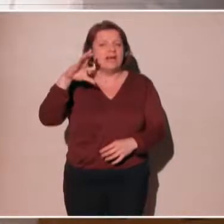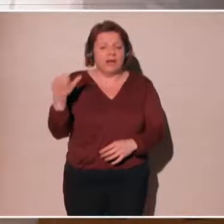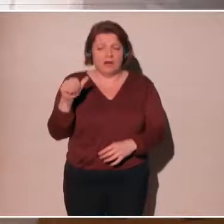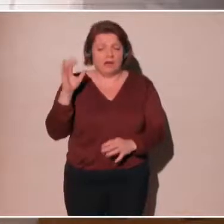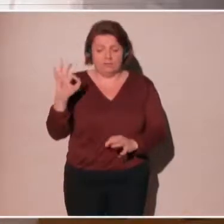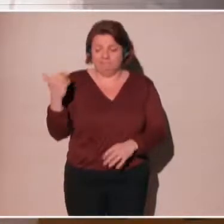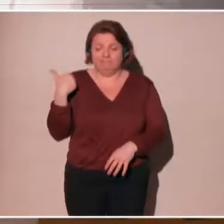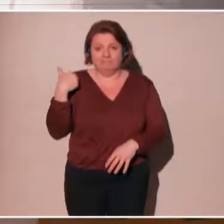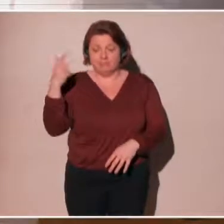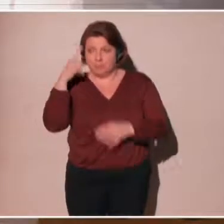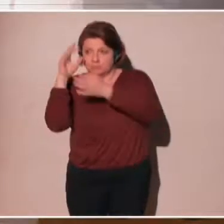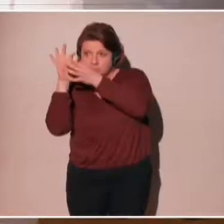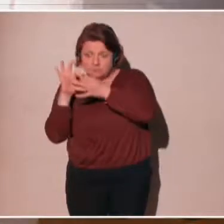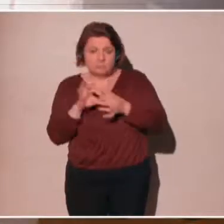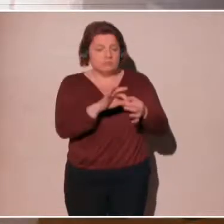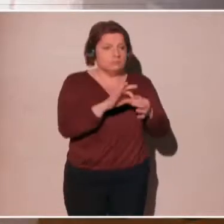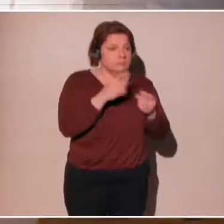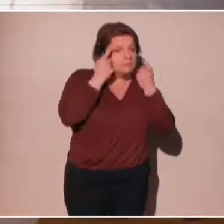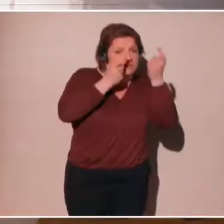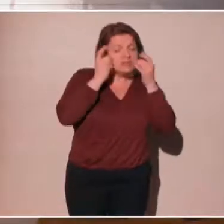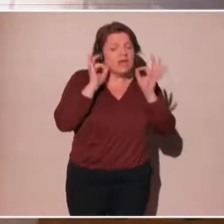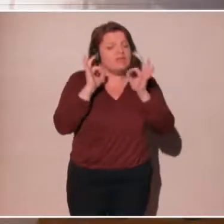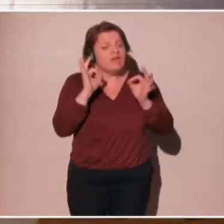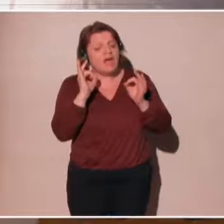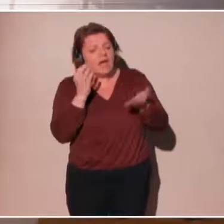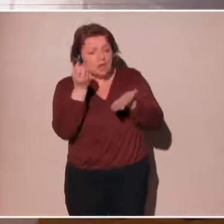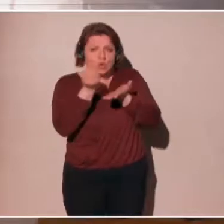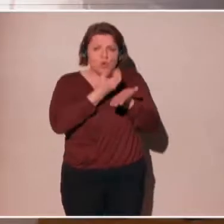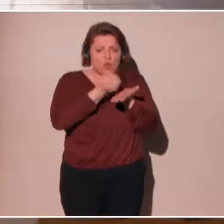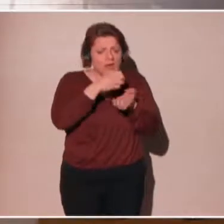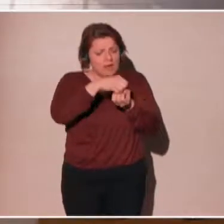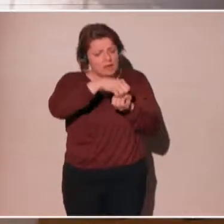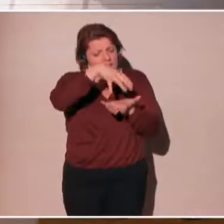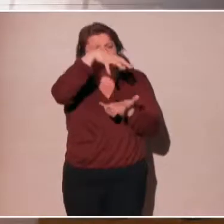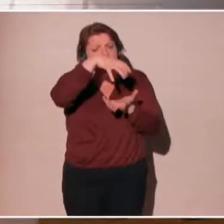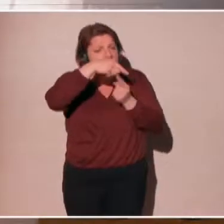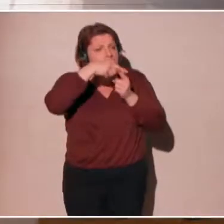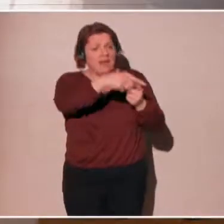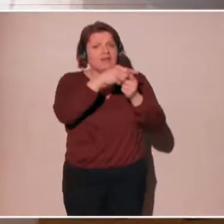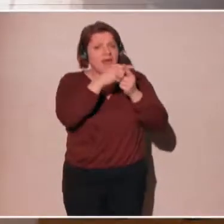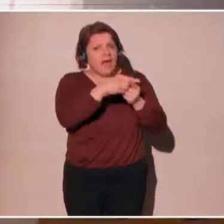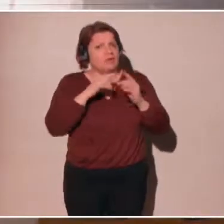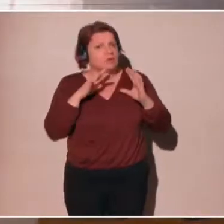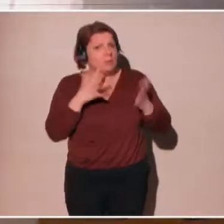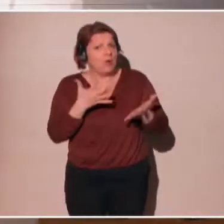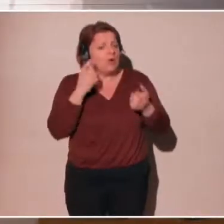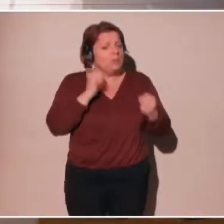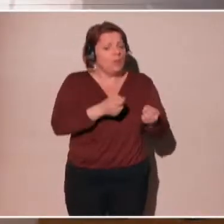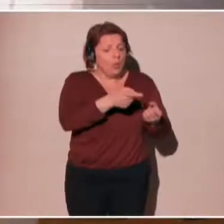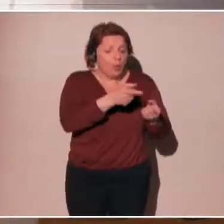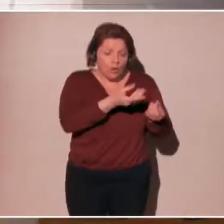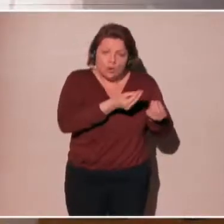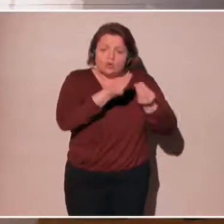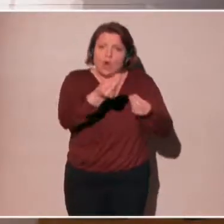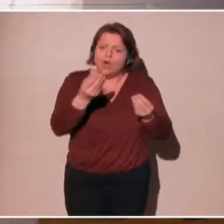cette mécanique de partage de données qui peut être un élément d'incitation fort à promouvoir l'innovation, mais